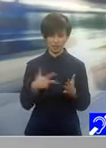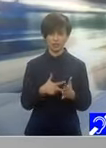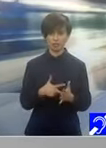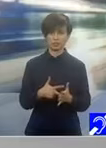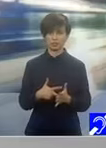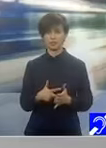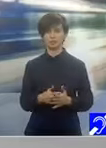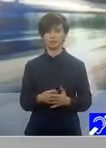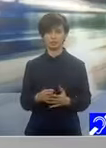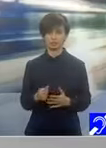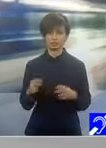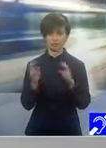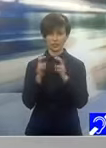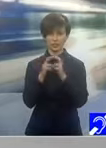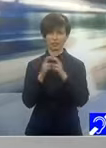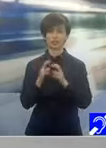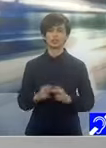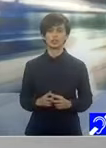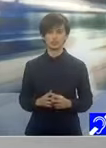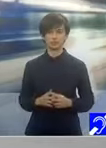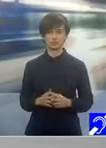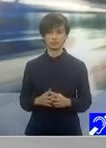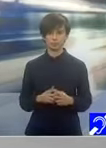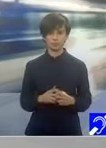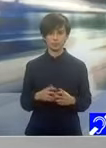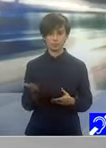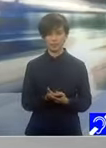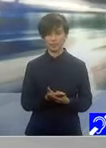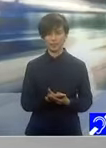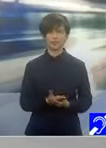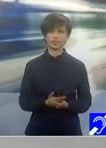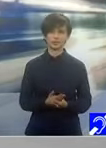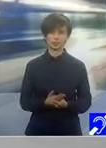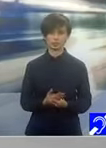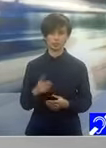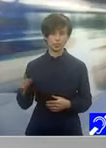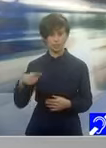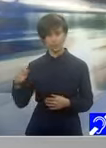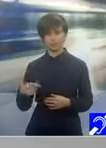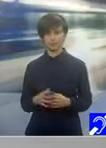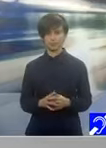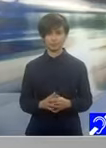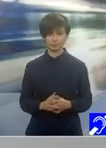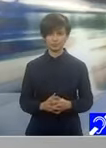3.300 branșamentul electric și uite, avize și altele. 70. Exact, am ajuns...